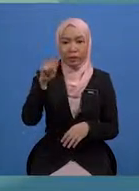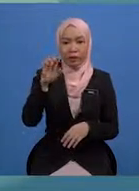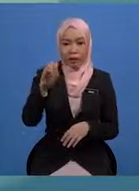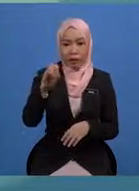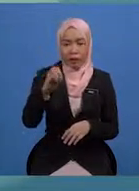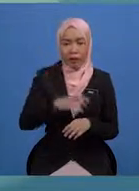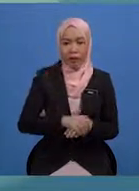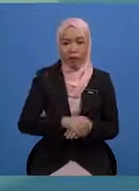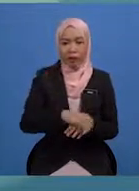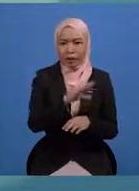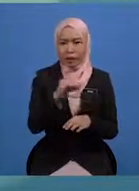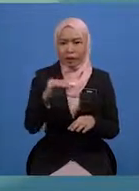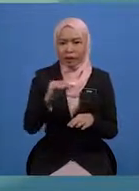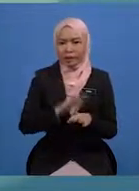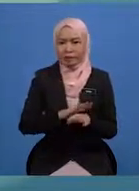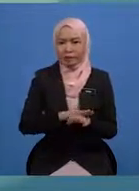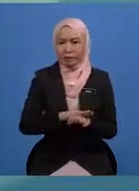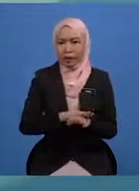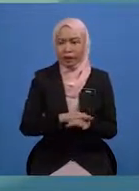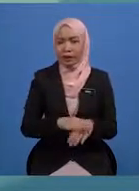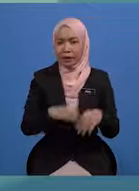cangiante dan union.